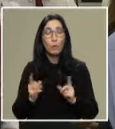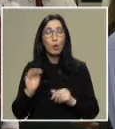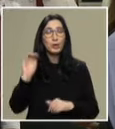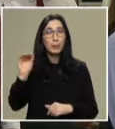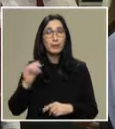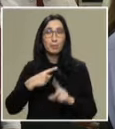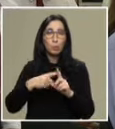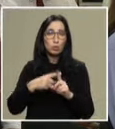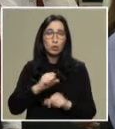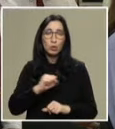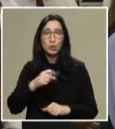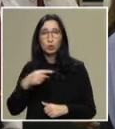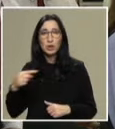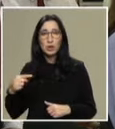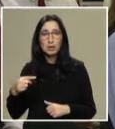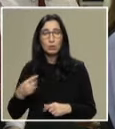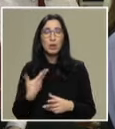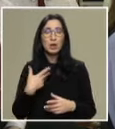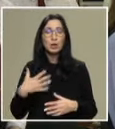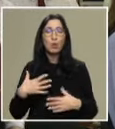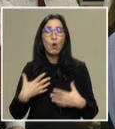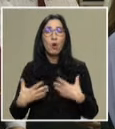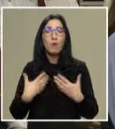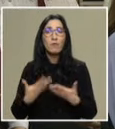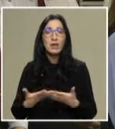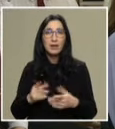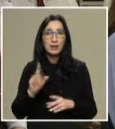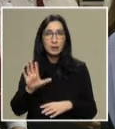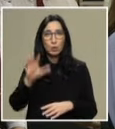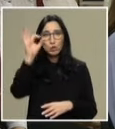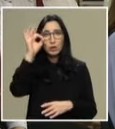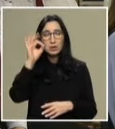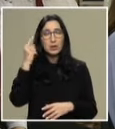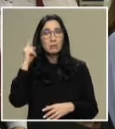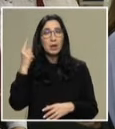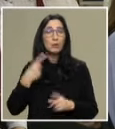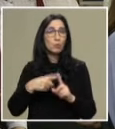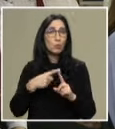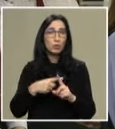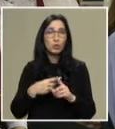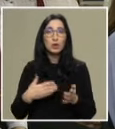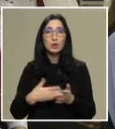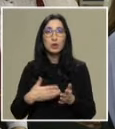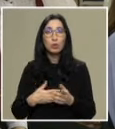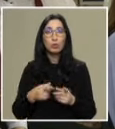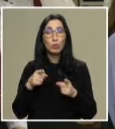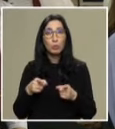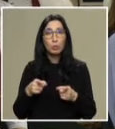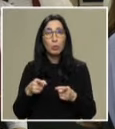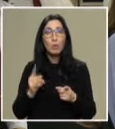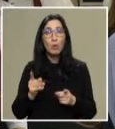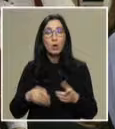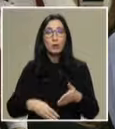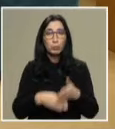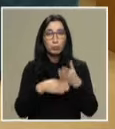и положителни, и отрицателни като влияние на учениците. Смятам, че положителни, защото по този начин могат да